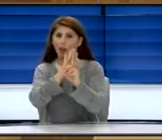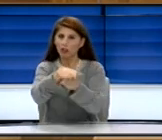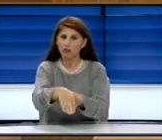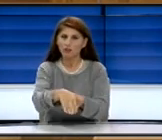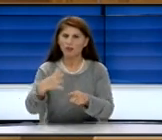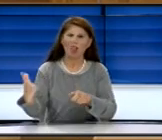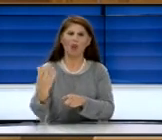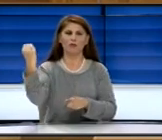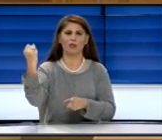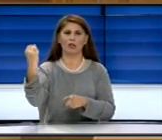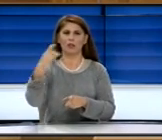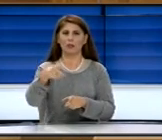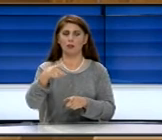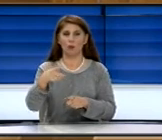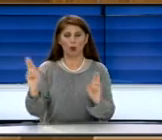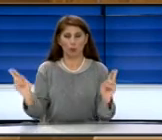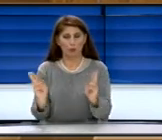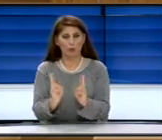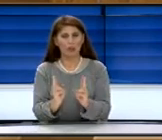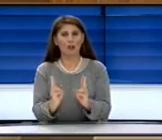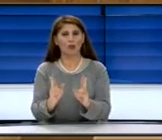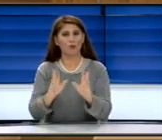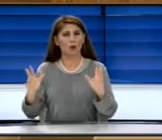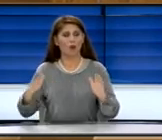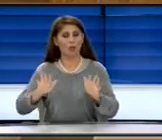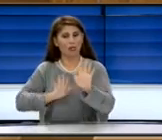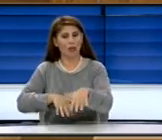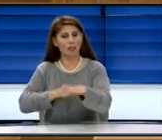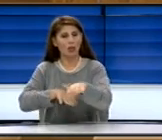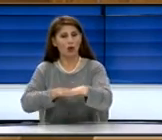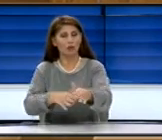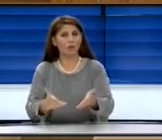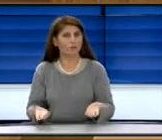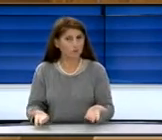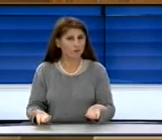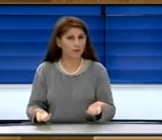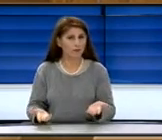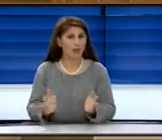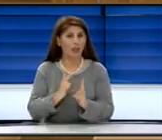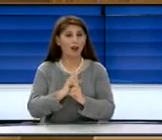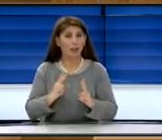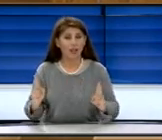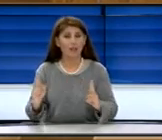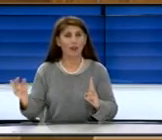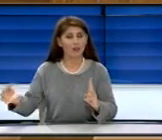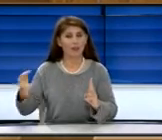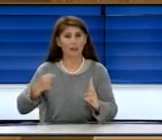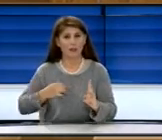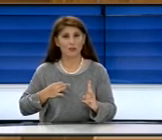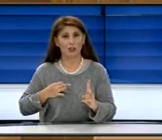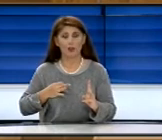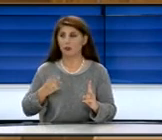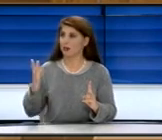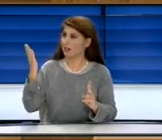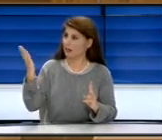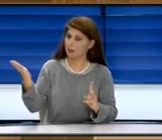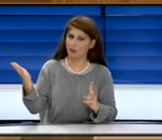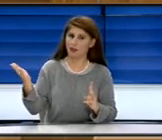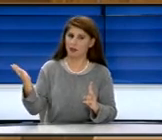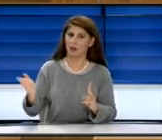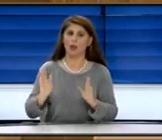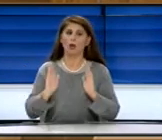και του αυταρχισμού με τον περιορισμό των διαδηλώσεων? Πόσο πιο καθαρά πια να μας πείτε πως εσείς